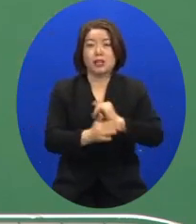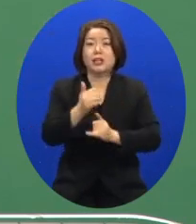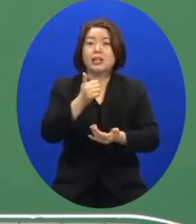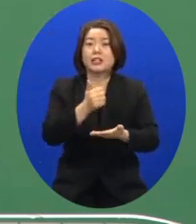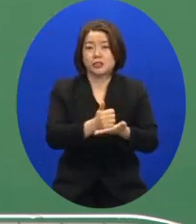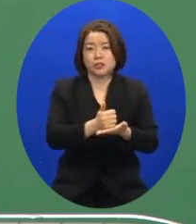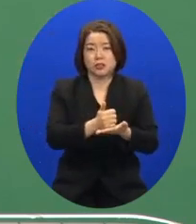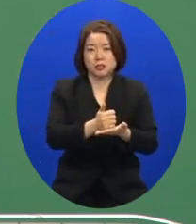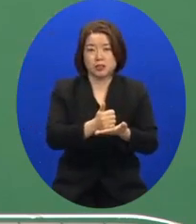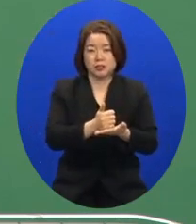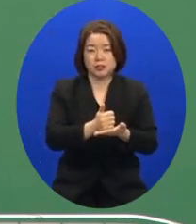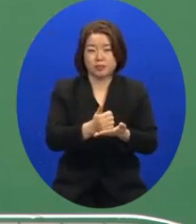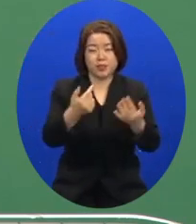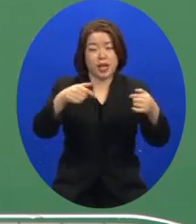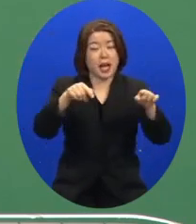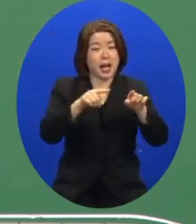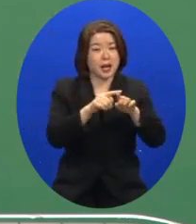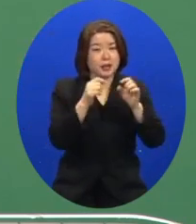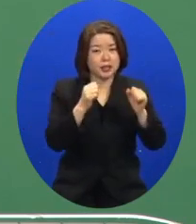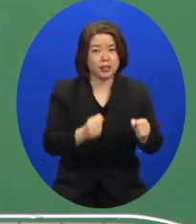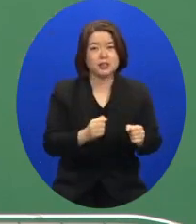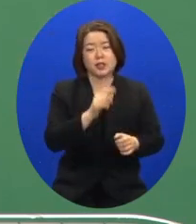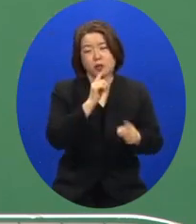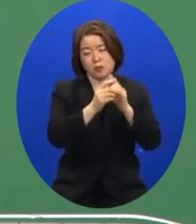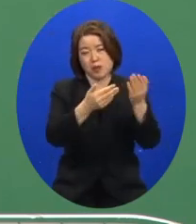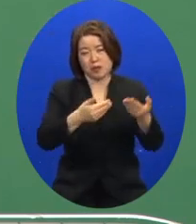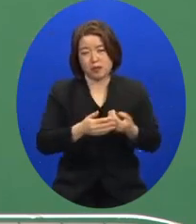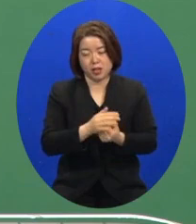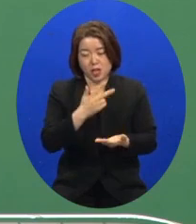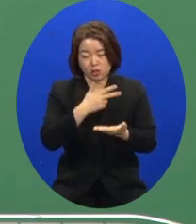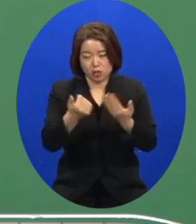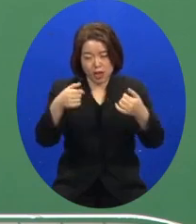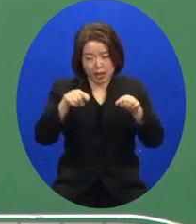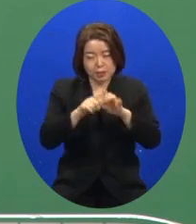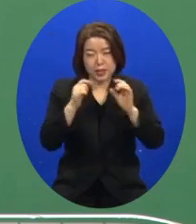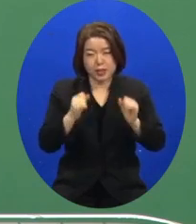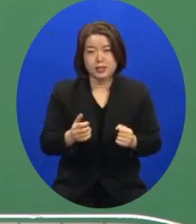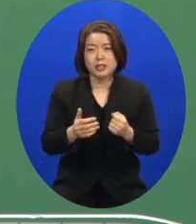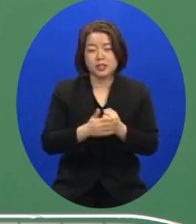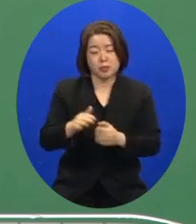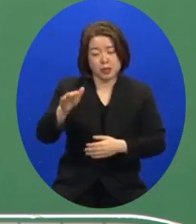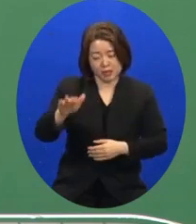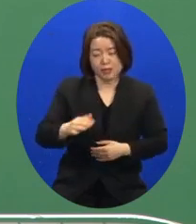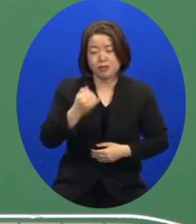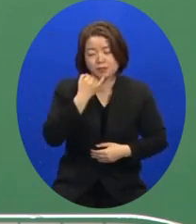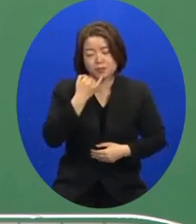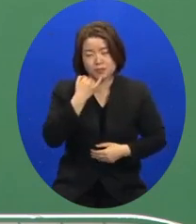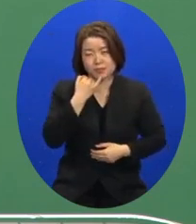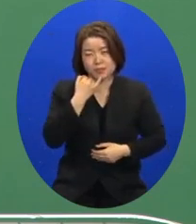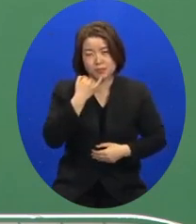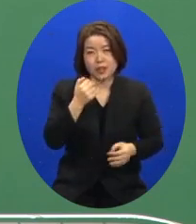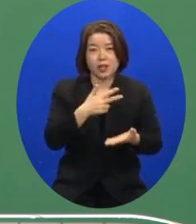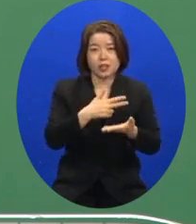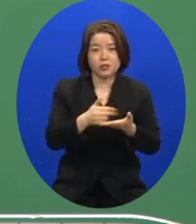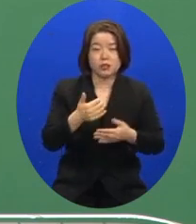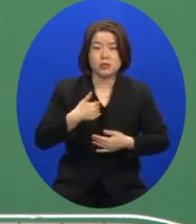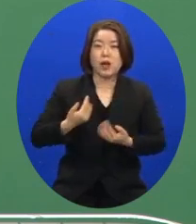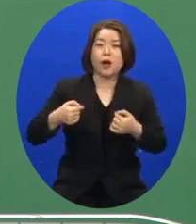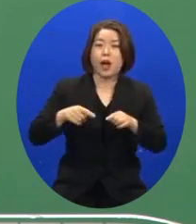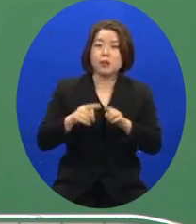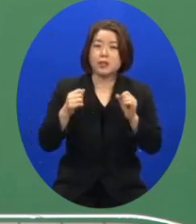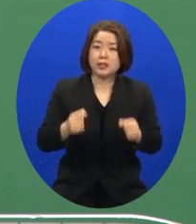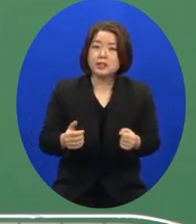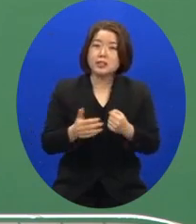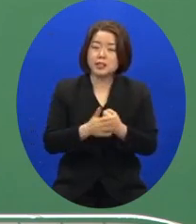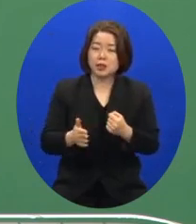예수님께서 함께 하시겠다는 거예요. 주님이 함께 하시니까 낮아져도 된다. 주님이 나와 같이